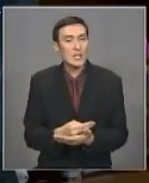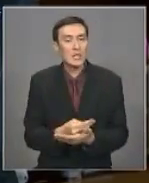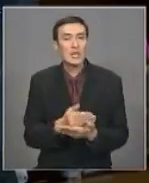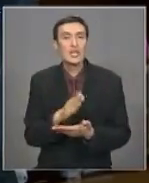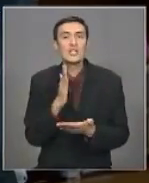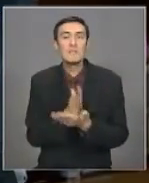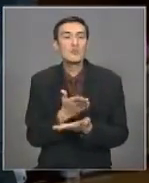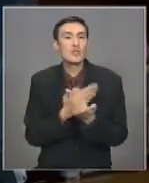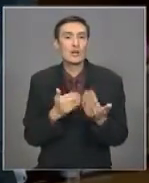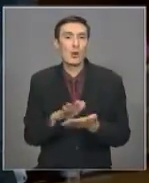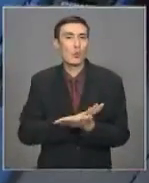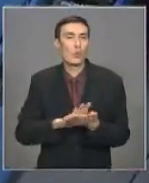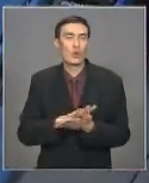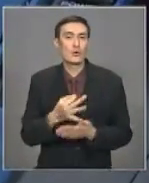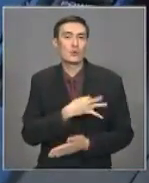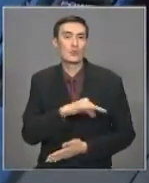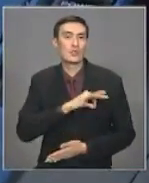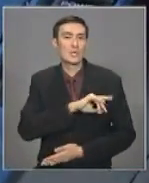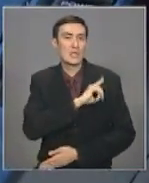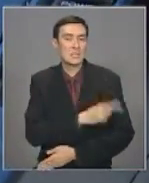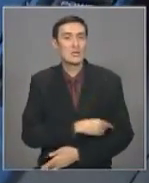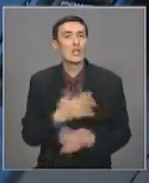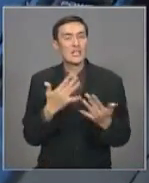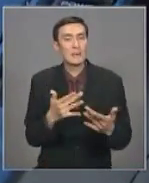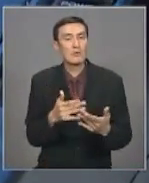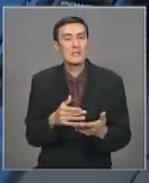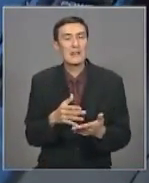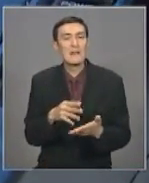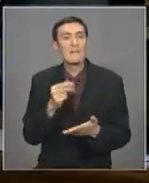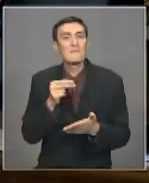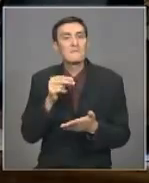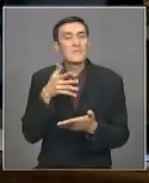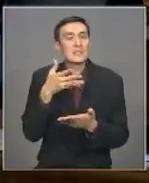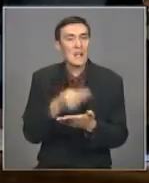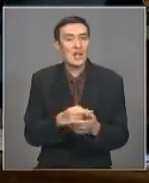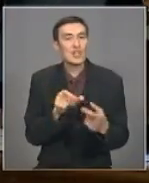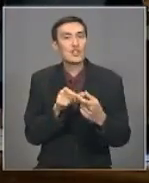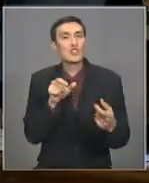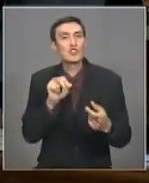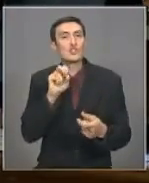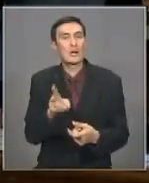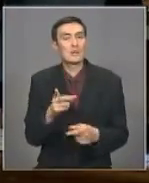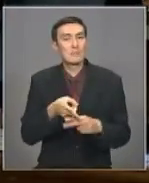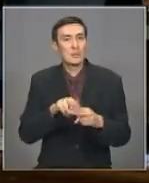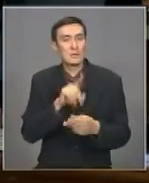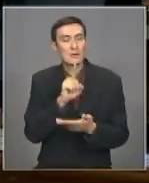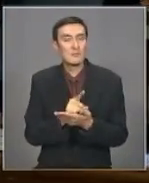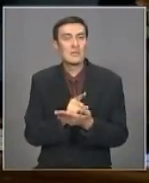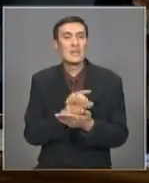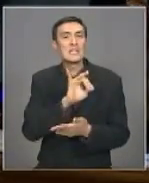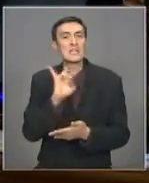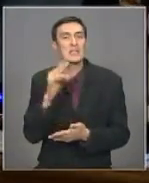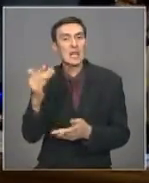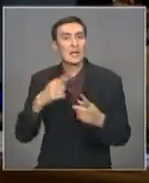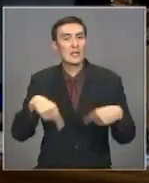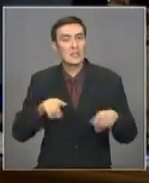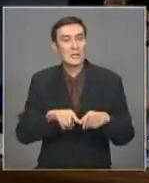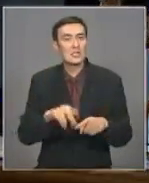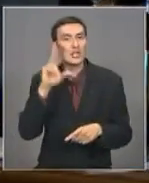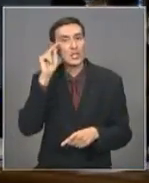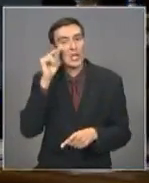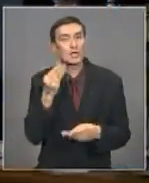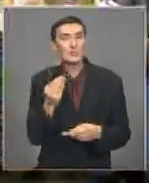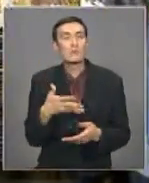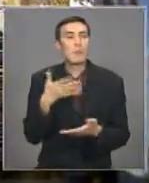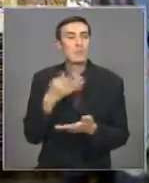не имеющий никакой юридической силы. Требуется фискальный чек. В нем должны быть указаны ИИН или БИН заведения, его название, дата и